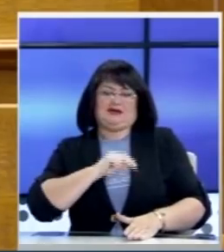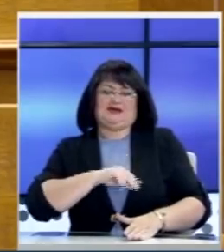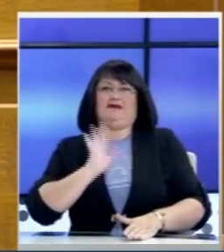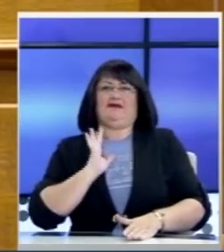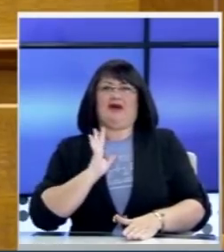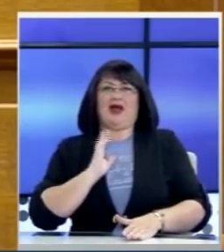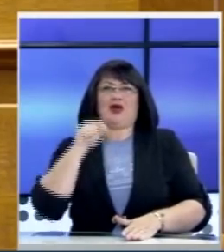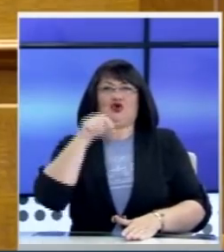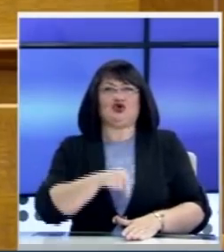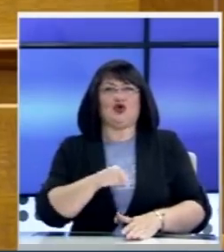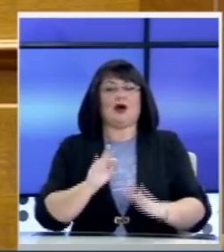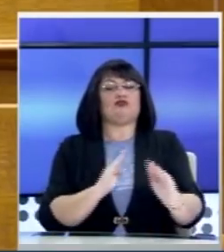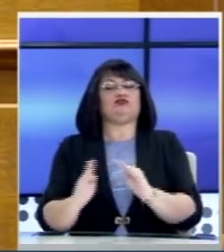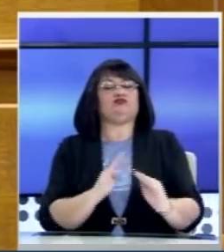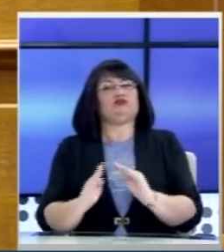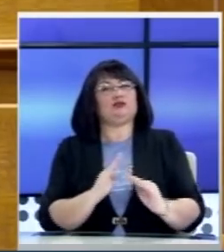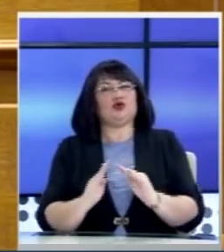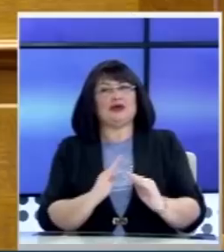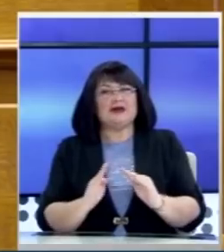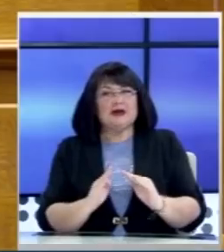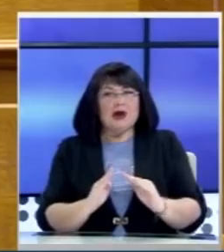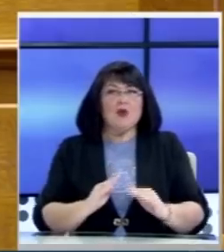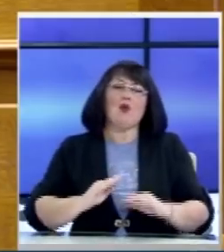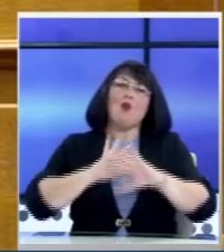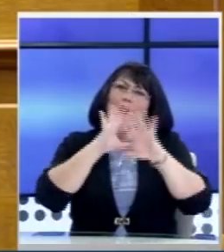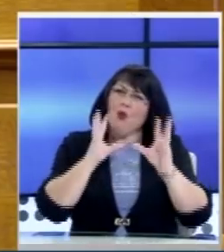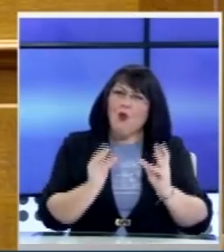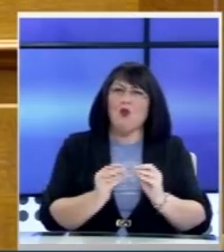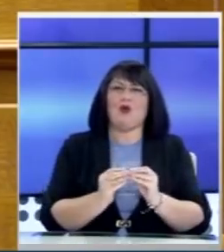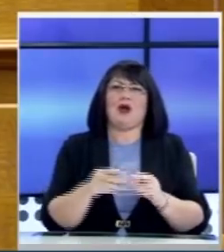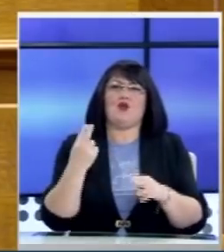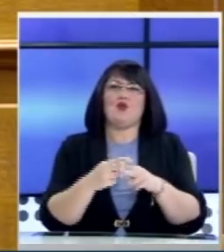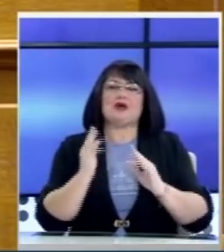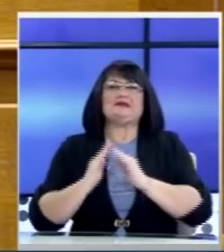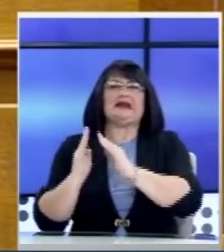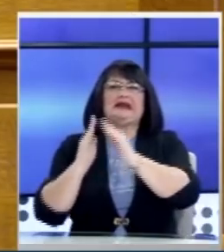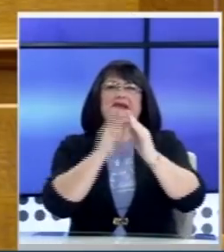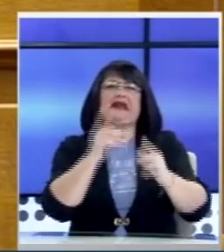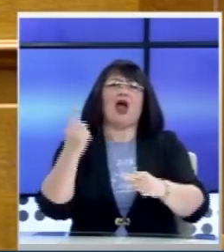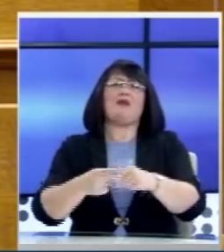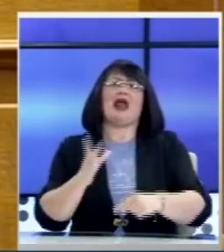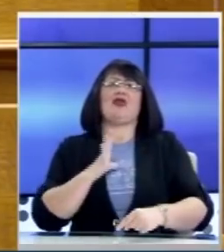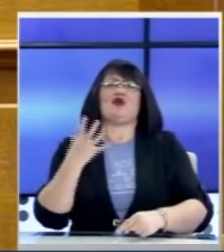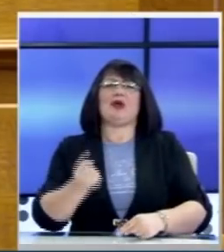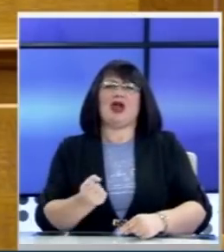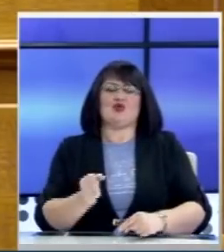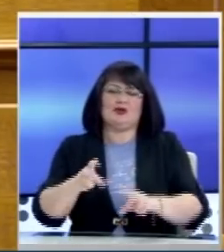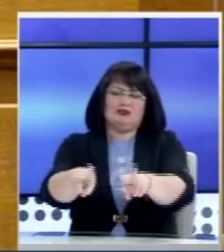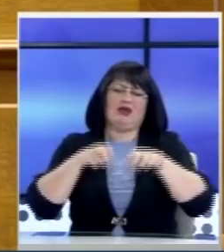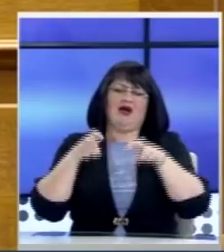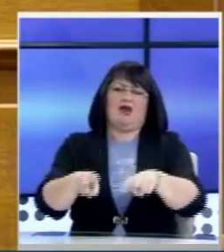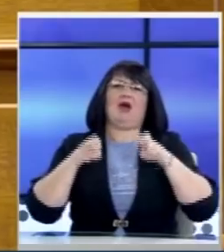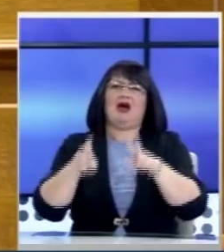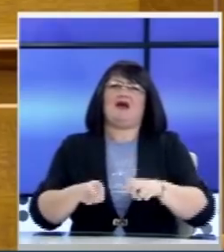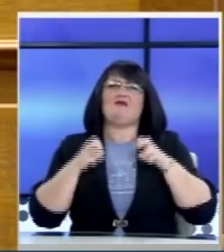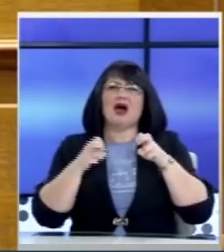με το νέο πτωχευτικό κώδικα θα βγάλει στο σφυρί όλα τα αξιόλογα ακίνητα λαϊκών ανθρώπων, θα τα συγκεντρώσει για